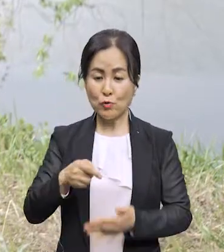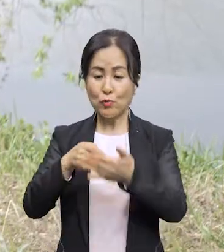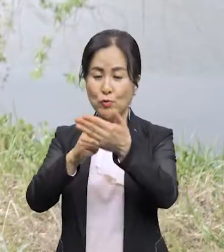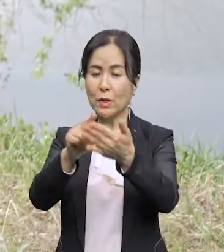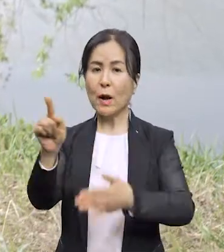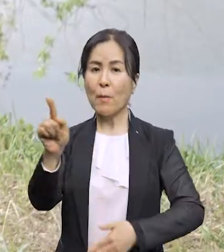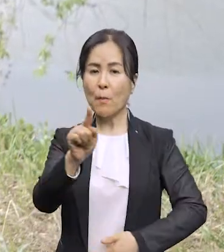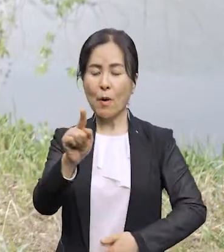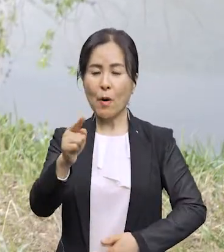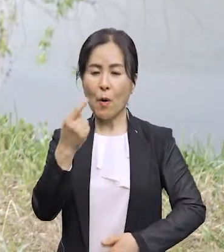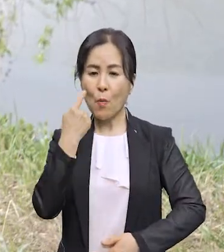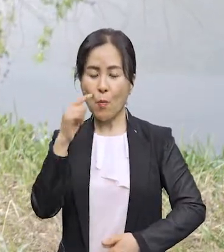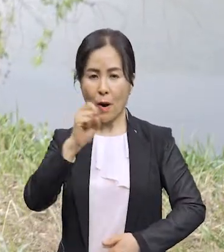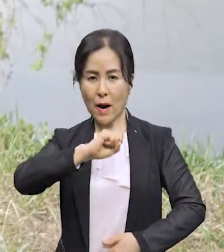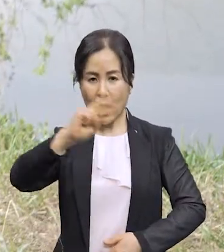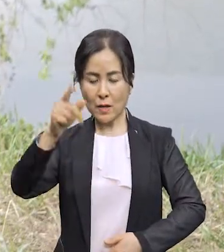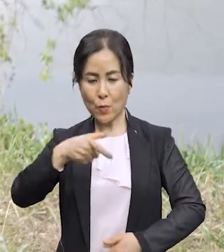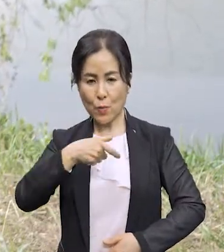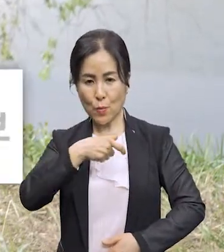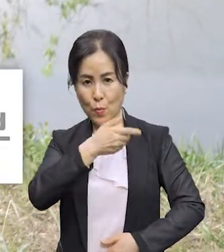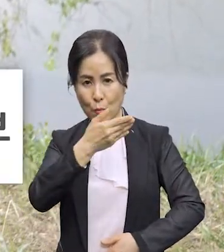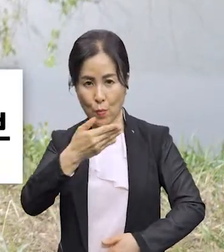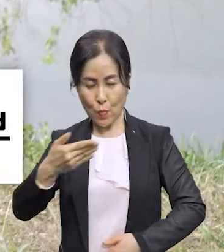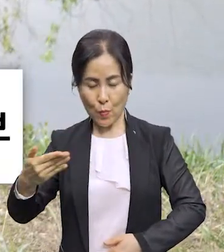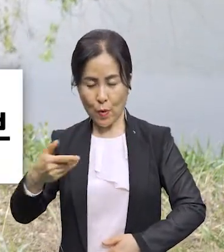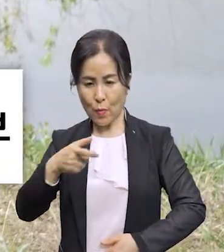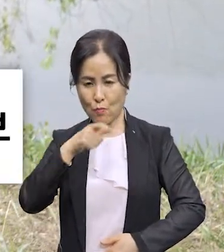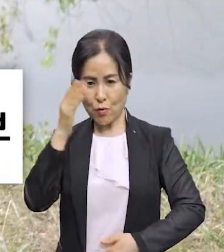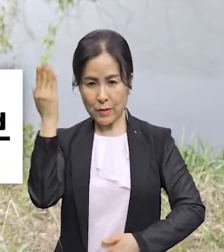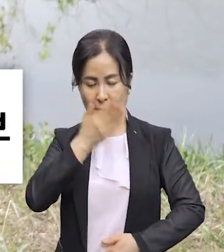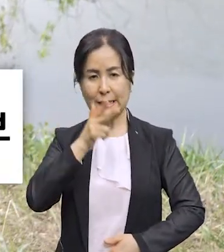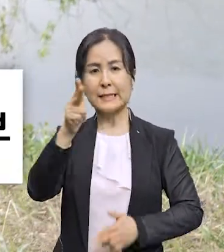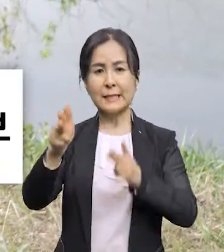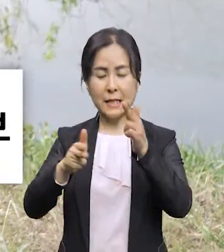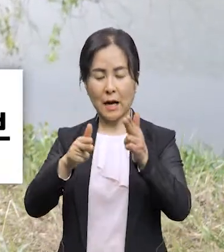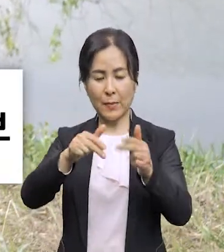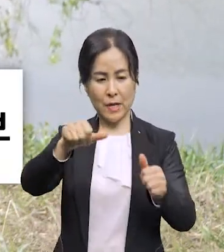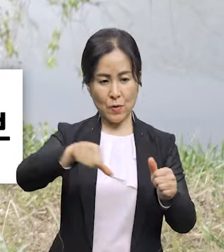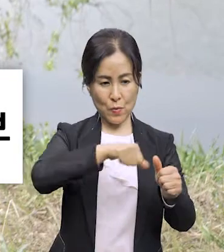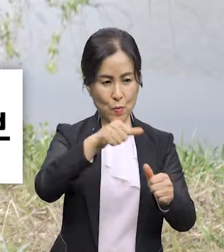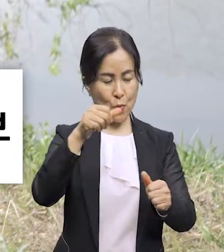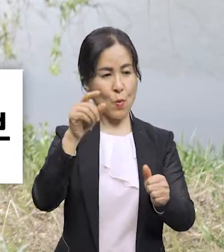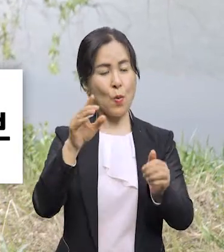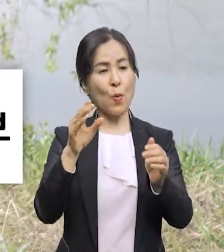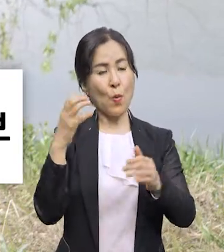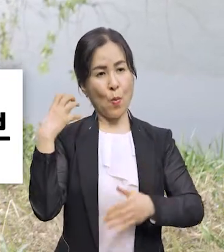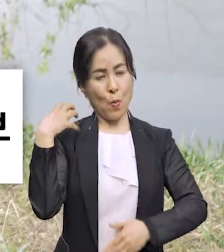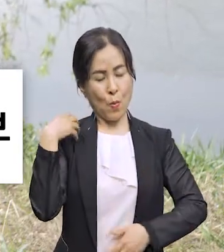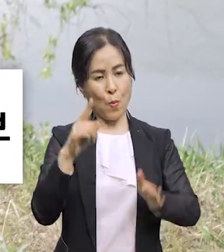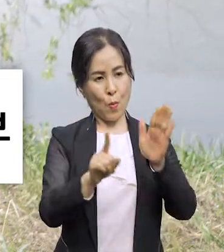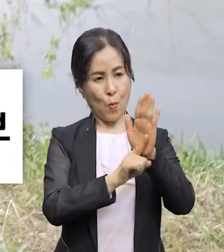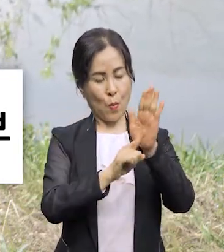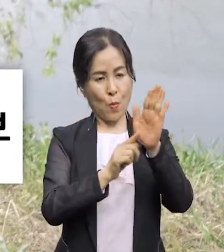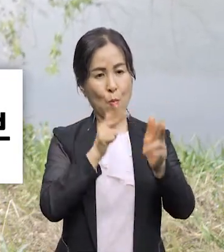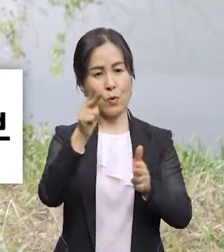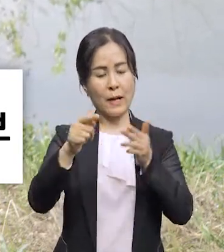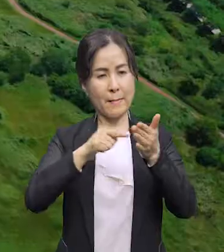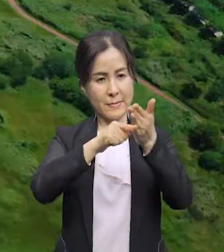광주시가 추진하고 있는 황룡강 수질 개선 사업이 환경부 주관 오염지류 개선 공모 사업에